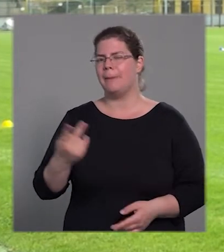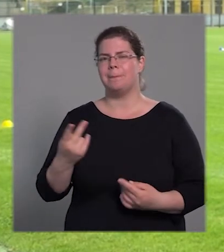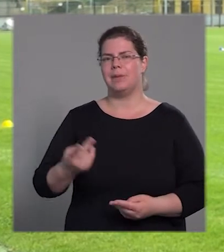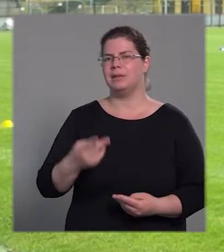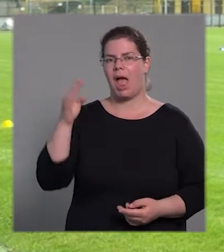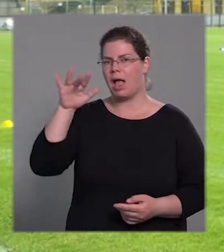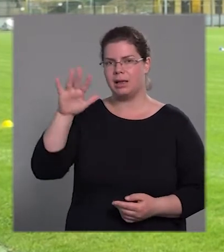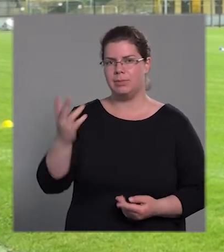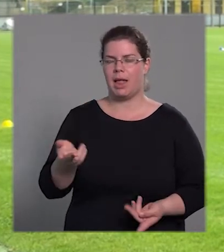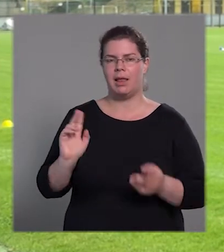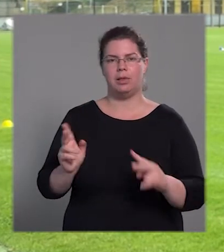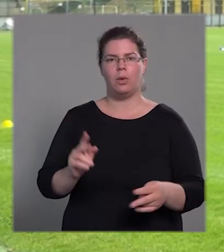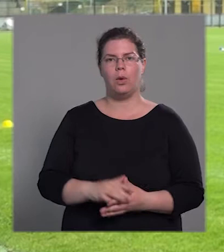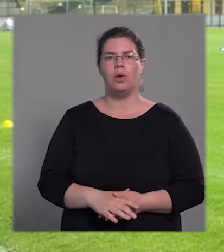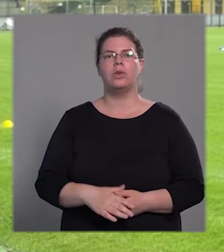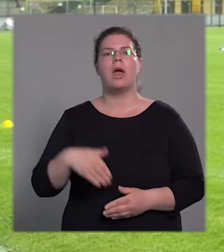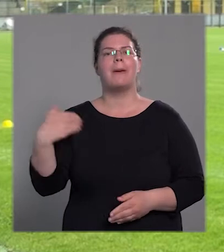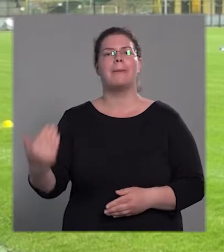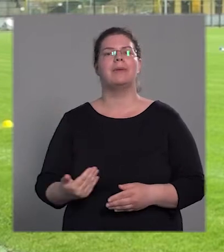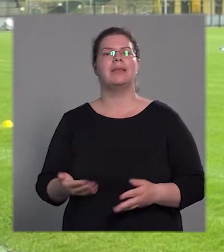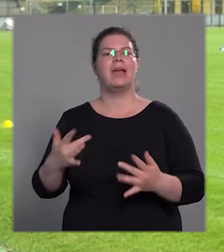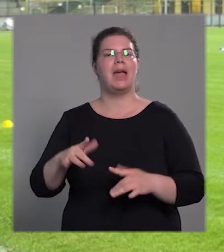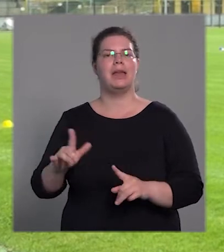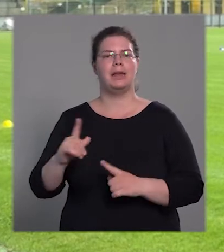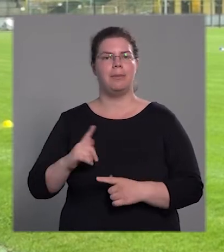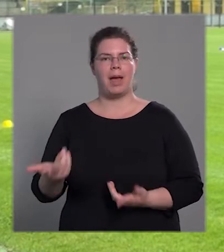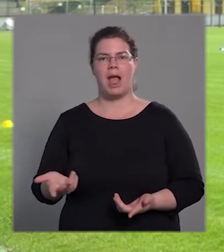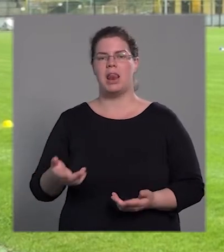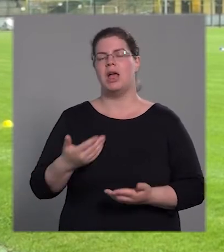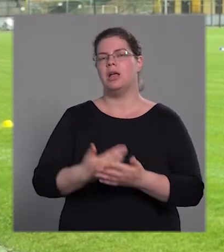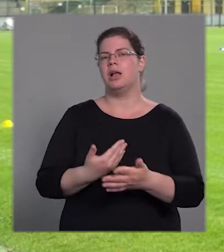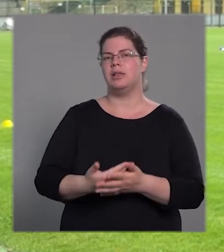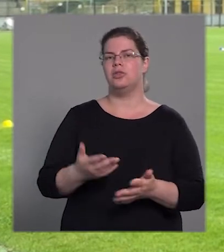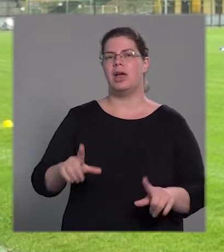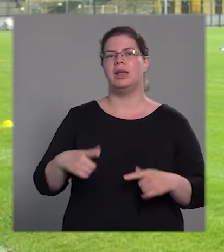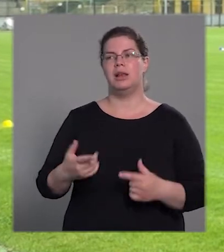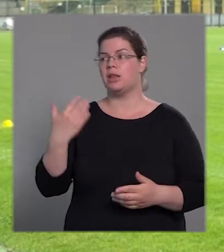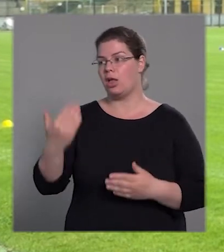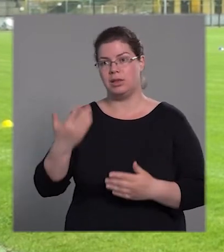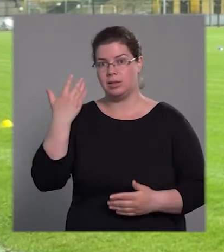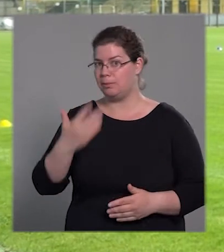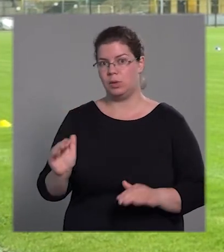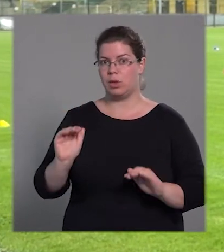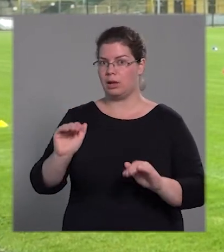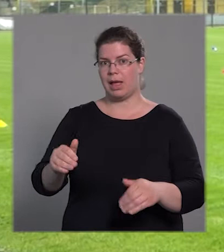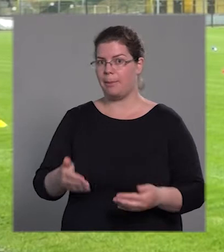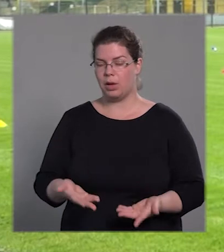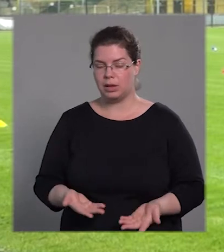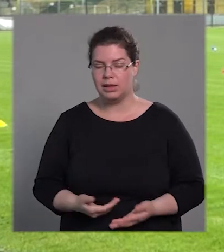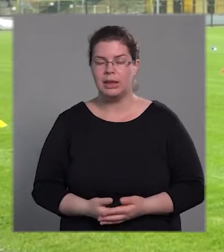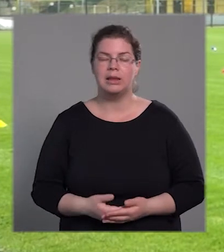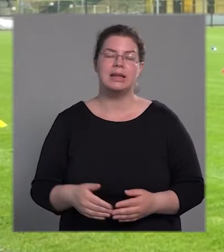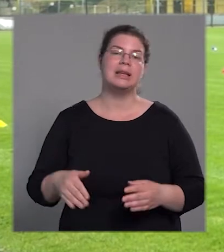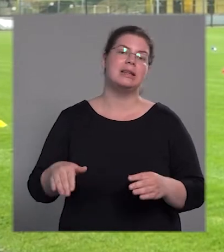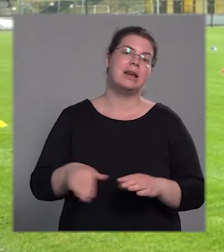elképzelhető az is, hogy ameddig helyre nem áll teljesen a gazdasági élet, addig nem tudnak támogatóként nálunk részt venni.